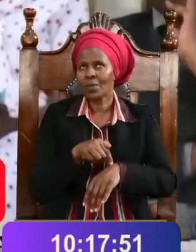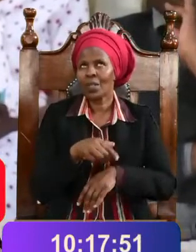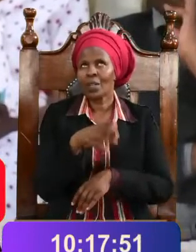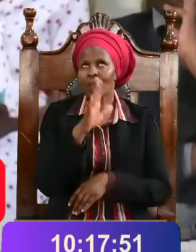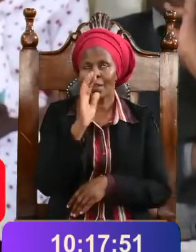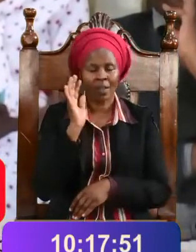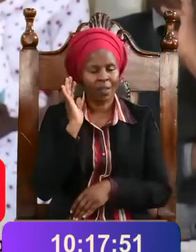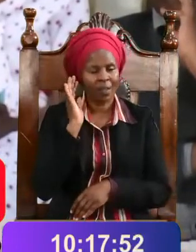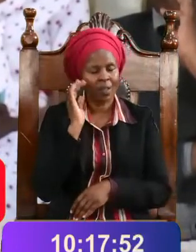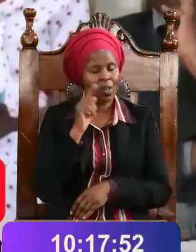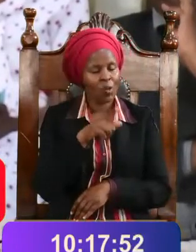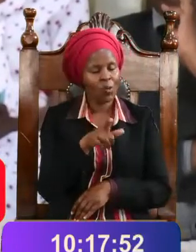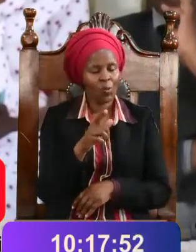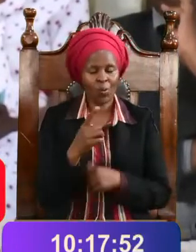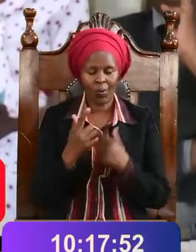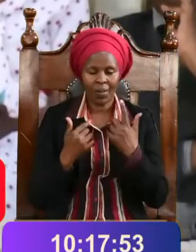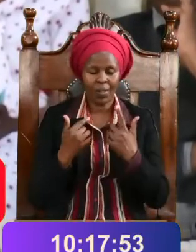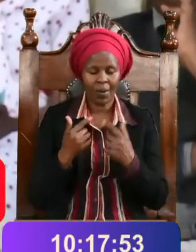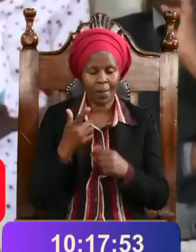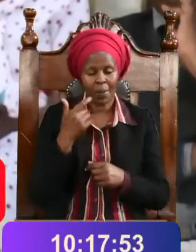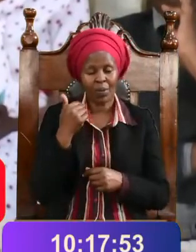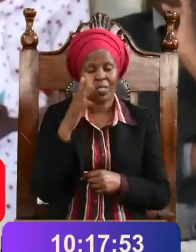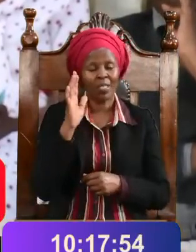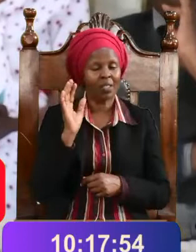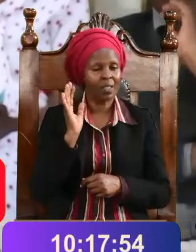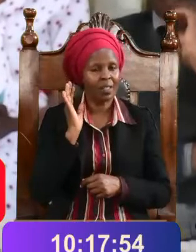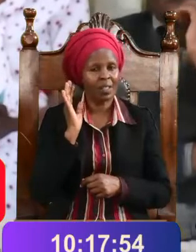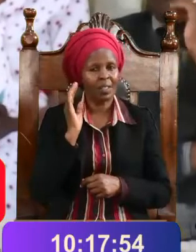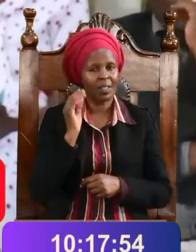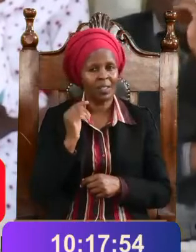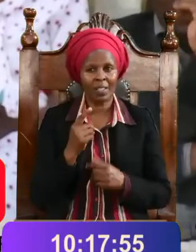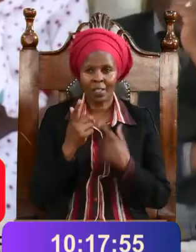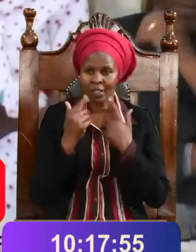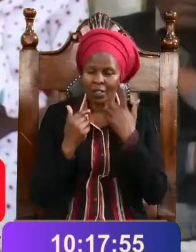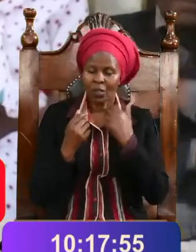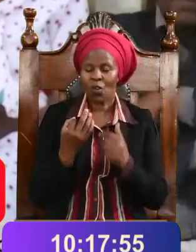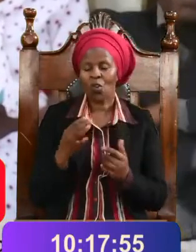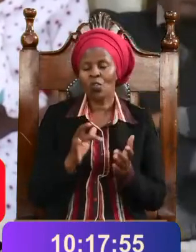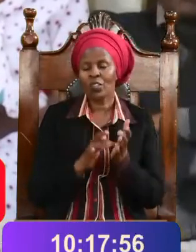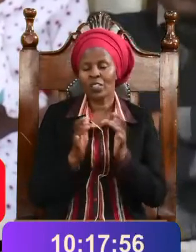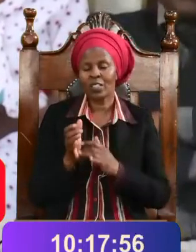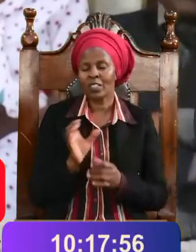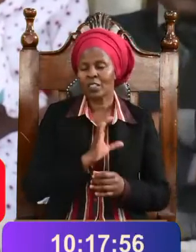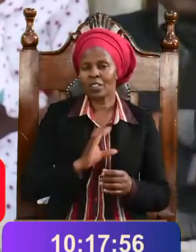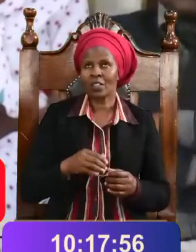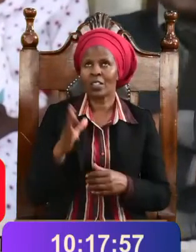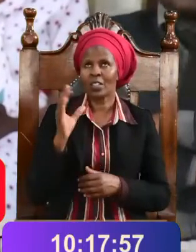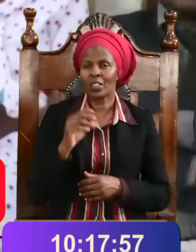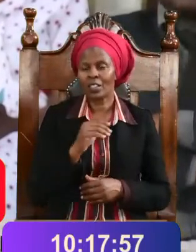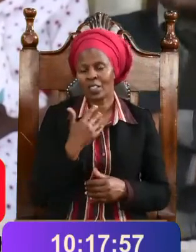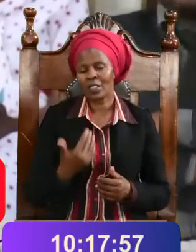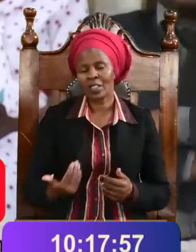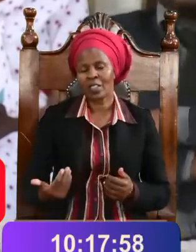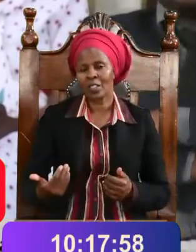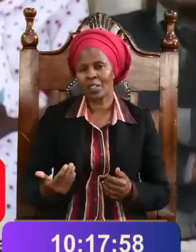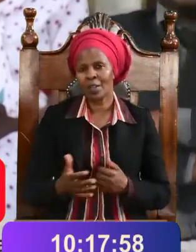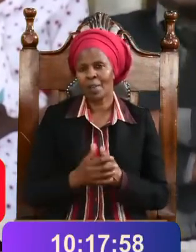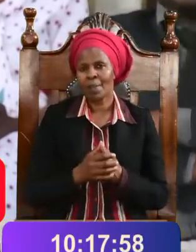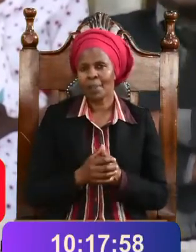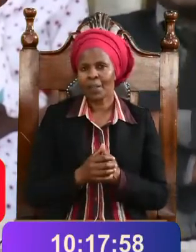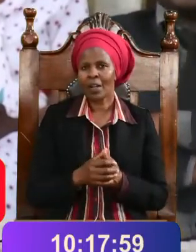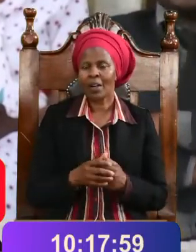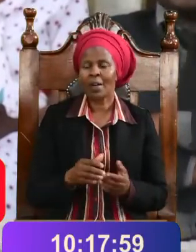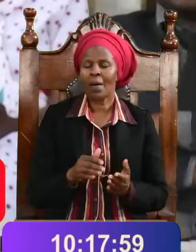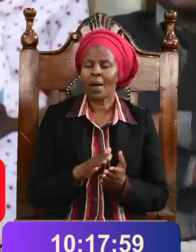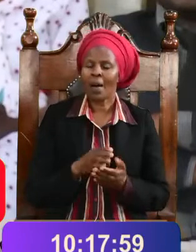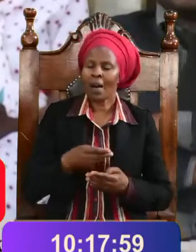husikia kilio cha watu wake kwa sababu alisikia kilio cha Yesu Kristo mwanawe. Tukasema pia tumepata kuhani